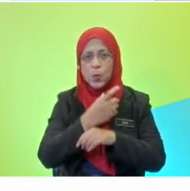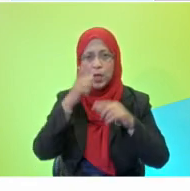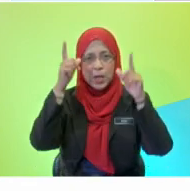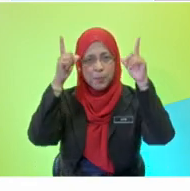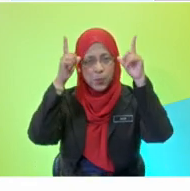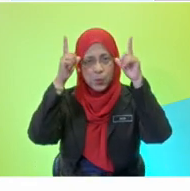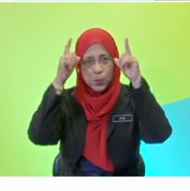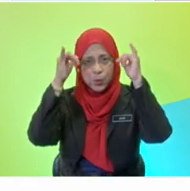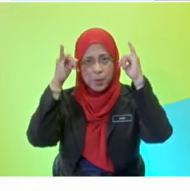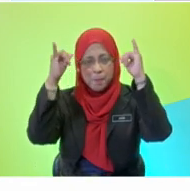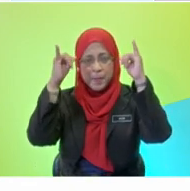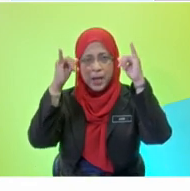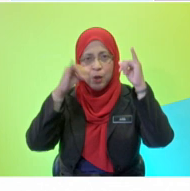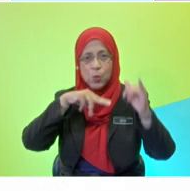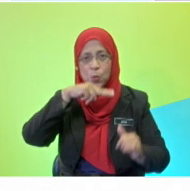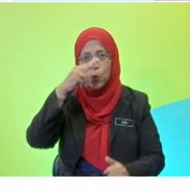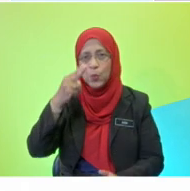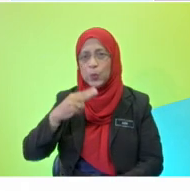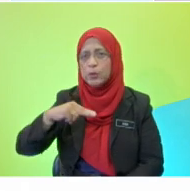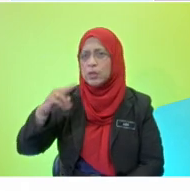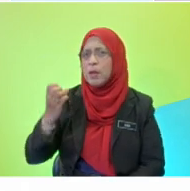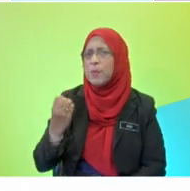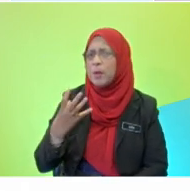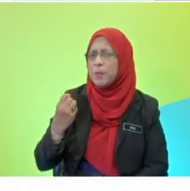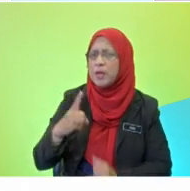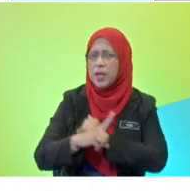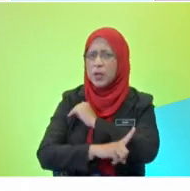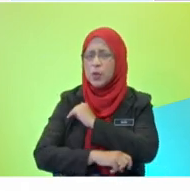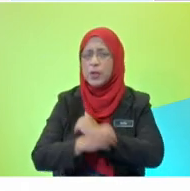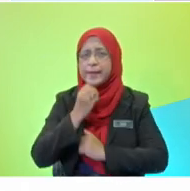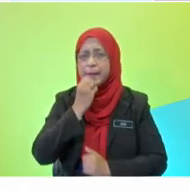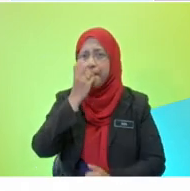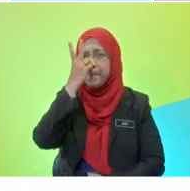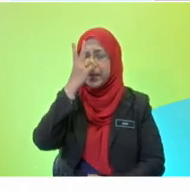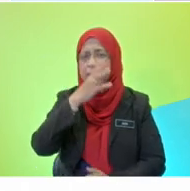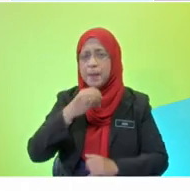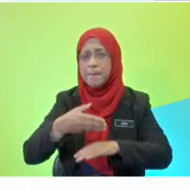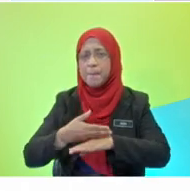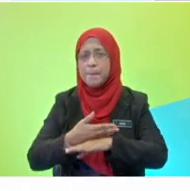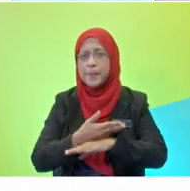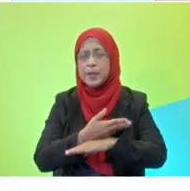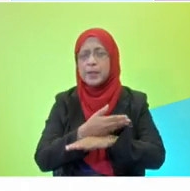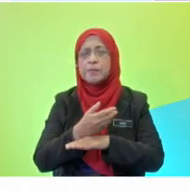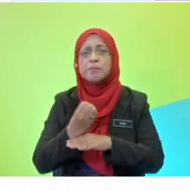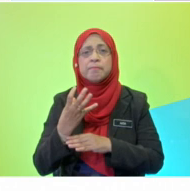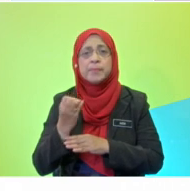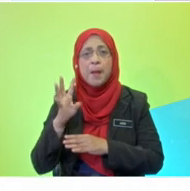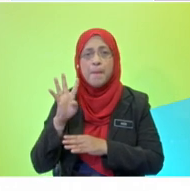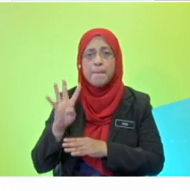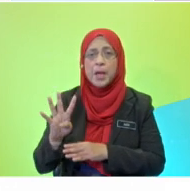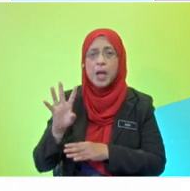unta ah berapa ekor Nah kita keluarkan zakat bagi kambing dan juga biri-biri yaitu eee